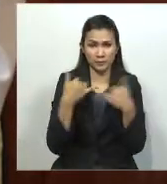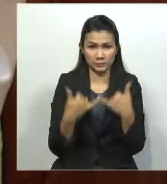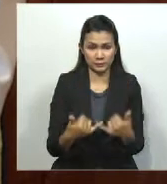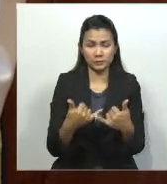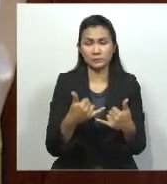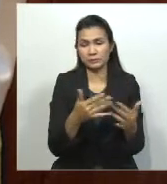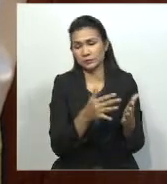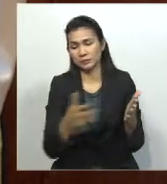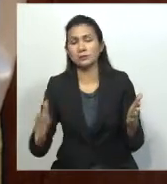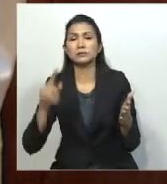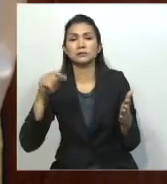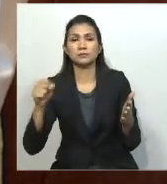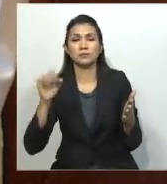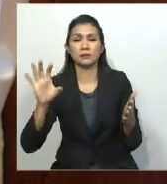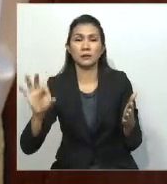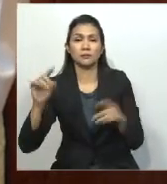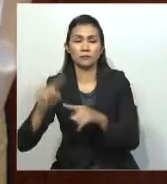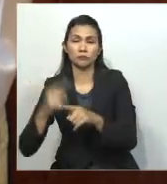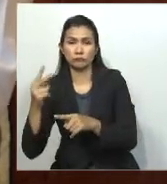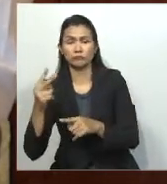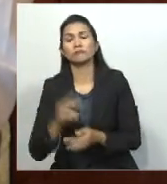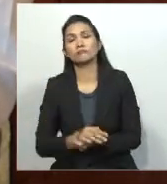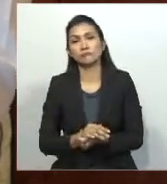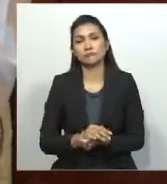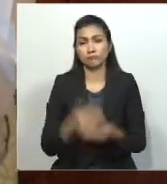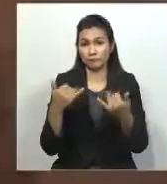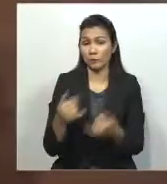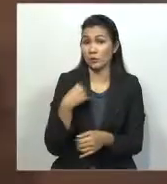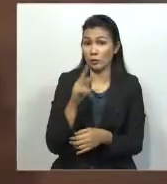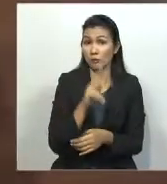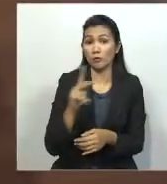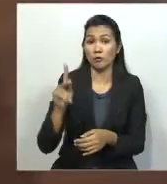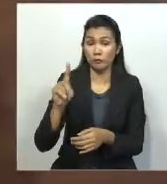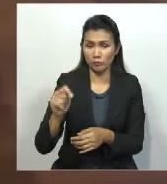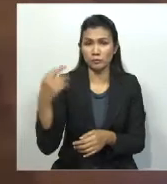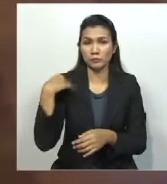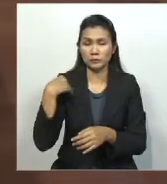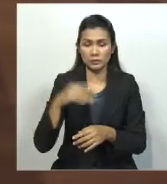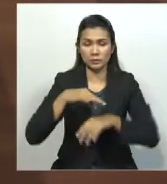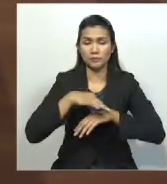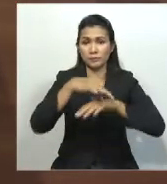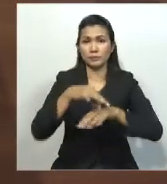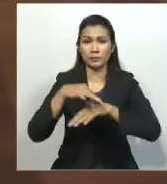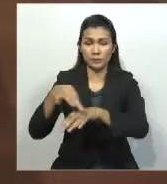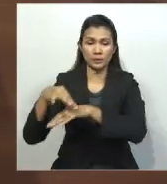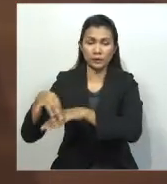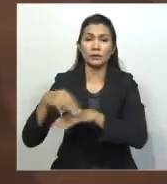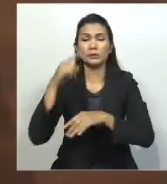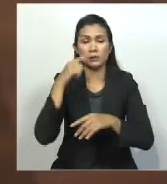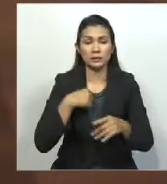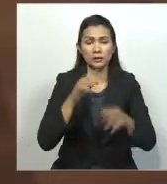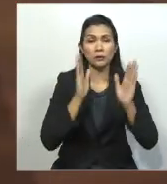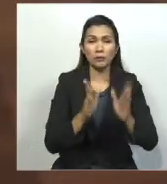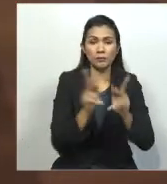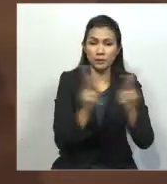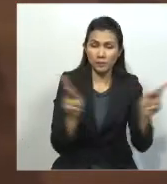พันธ์ โดยทางกกต.นะครับตอนนี้ก็มีการแต่งตั้งนะครับกรรมการการเลือกตั้งประจำเขตเลือกตั้งและ